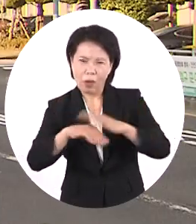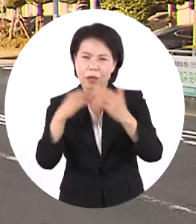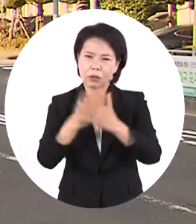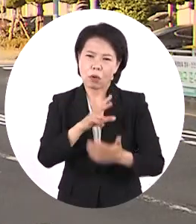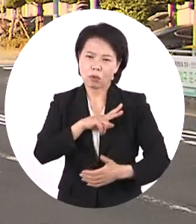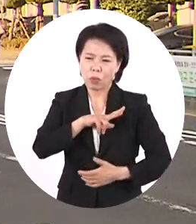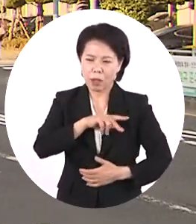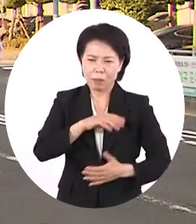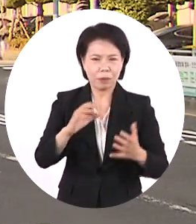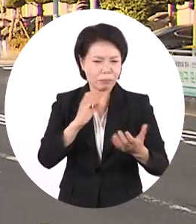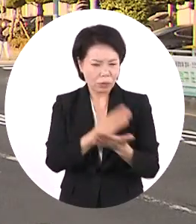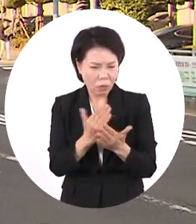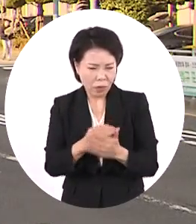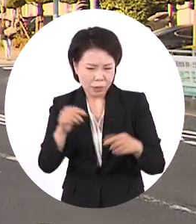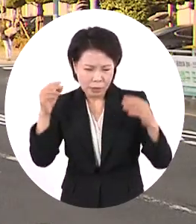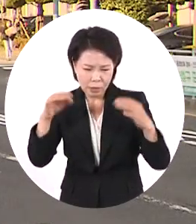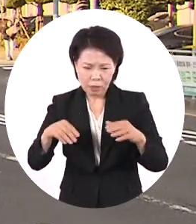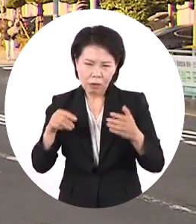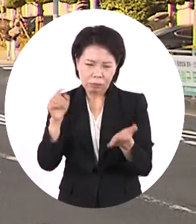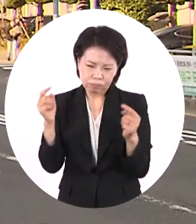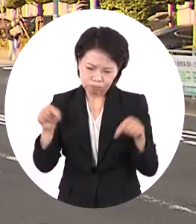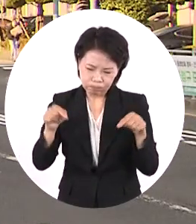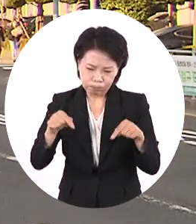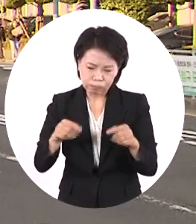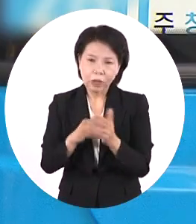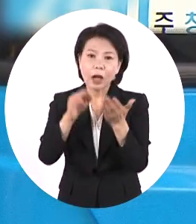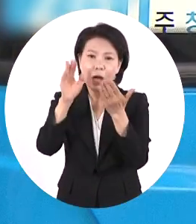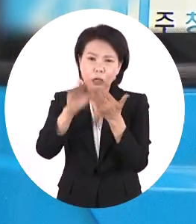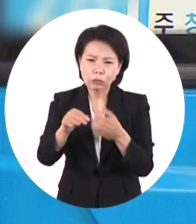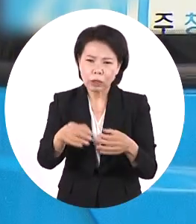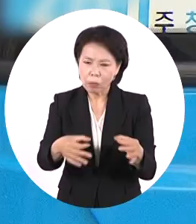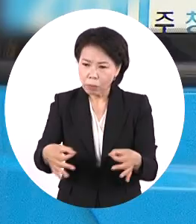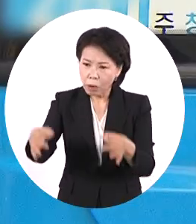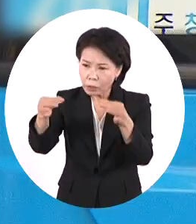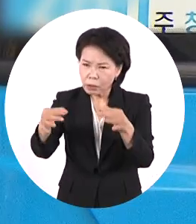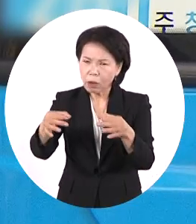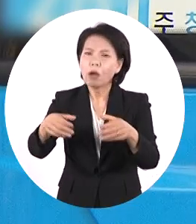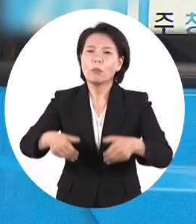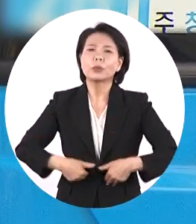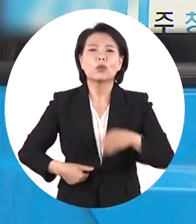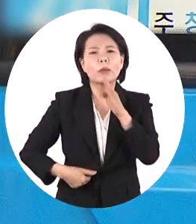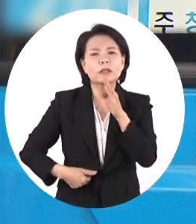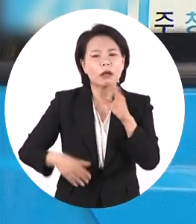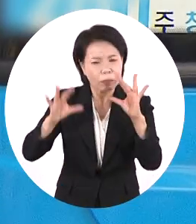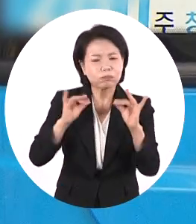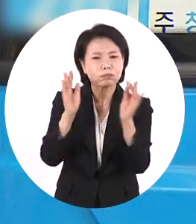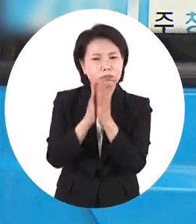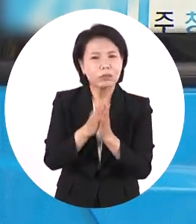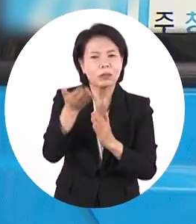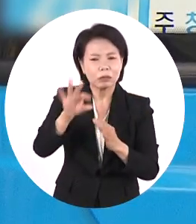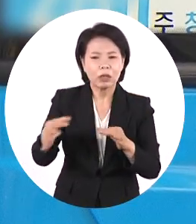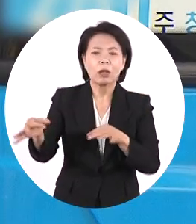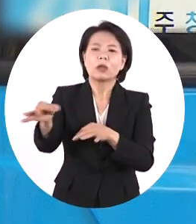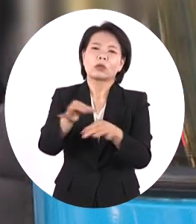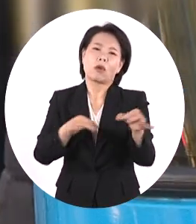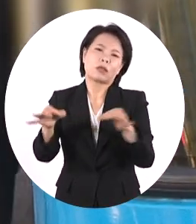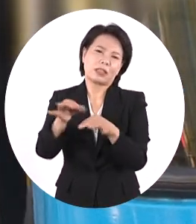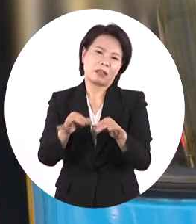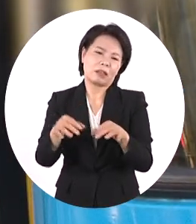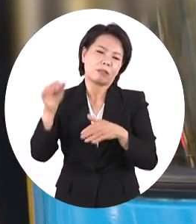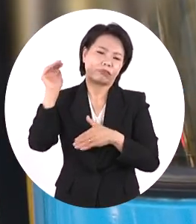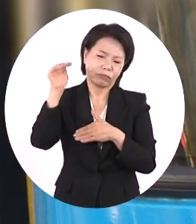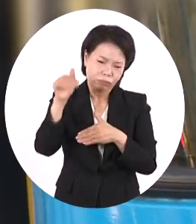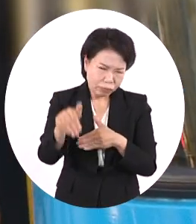도의회 등 의견 수렴 과정에서 도민 대다수가 인상 필요성에는 공감하면서도 경기 침체 속